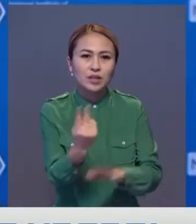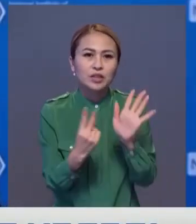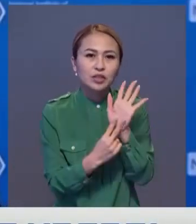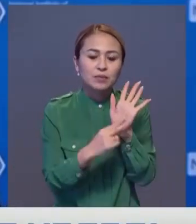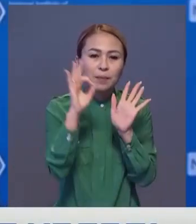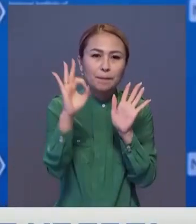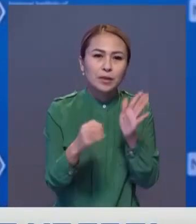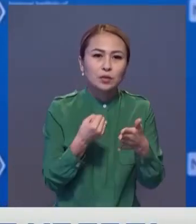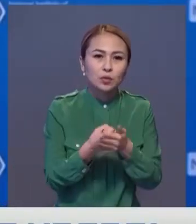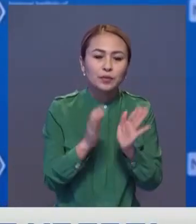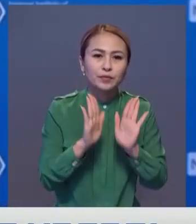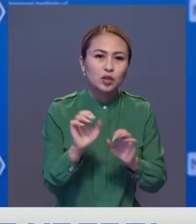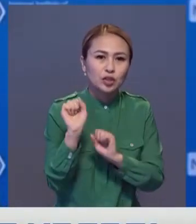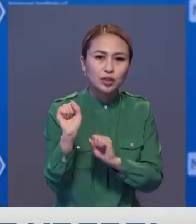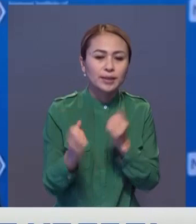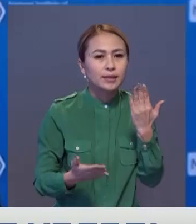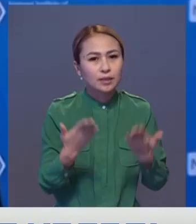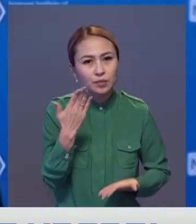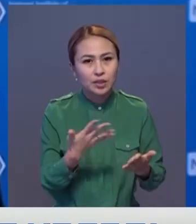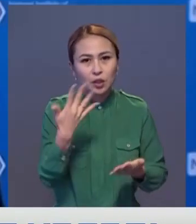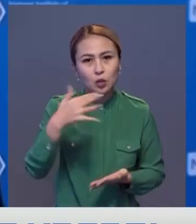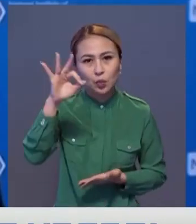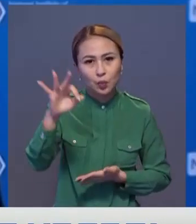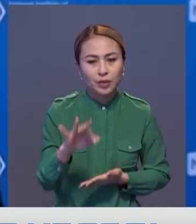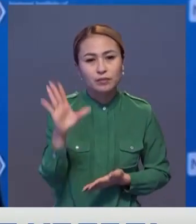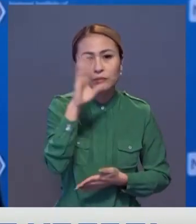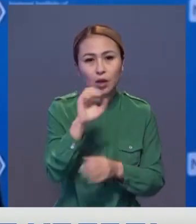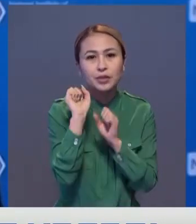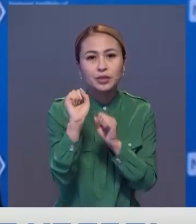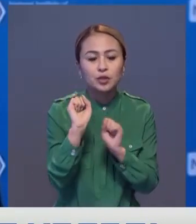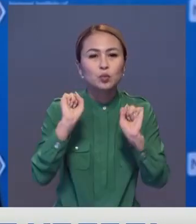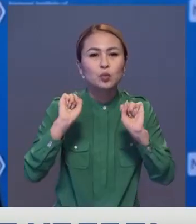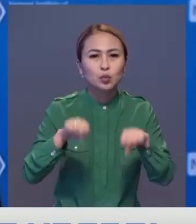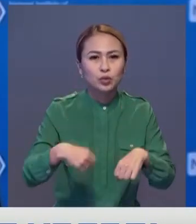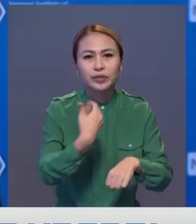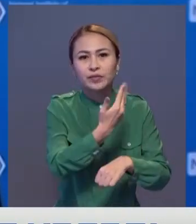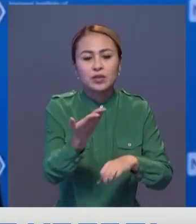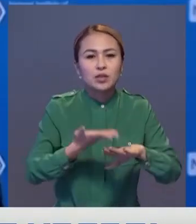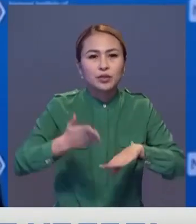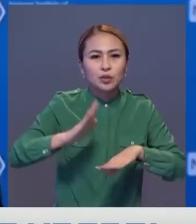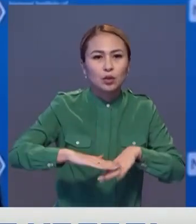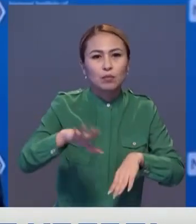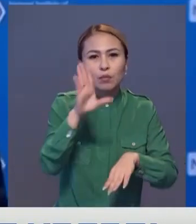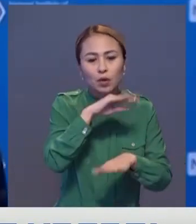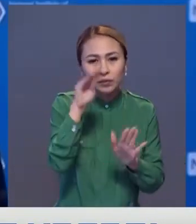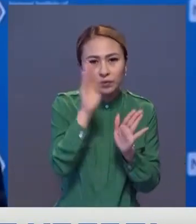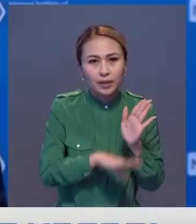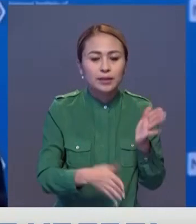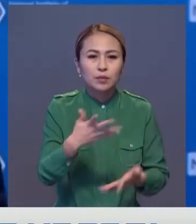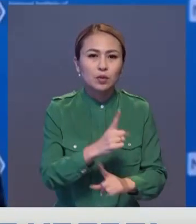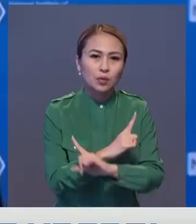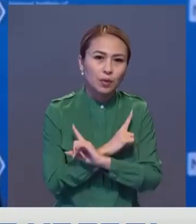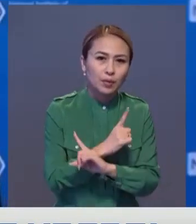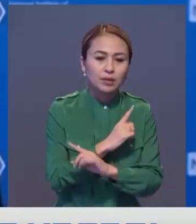70%-ға дейін ғана қорғайды дейік. Немесе тіпті 50%-ға дейін қорғаса да, ол сізді ауыр жағдайға түсуден, немесе қайтыс